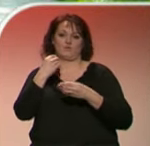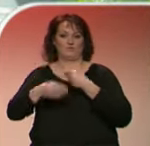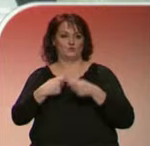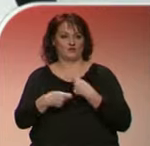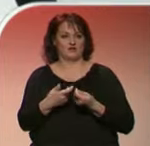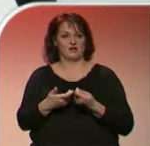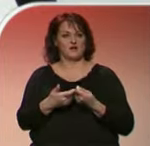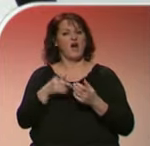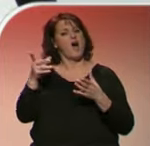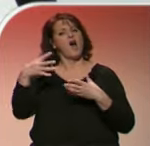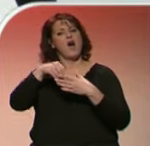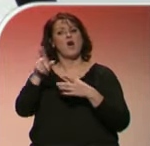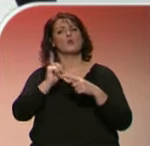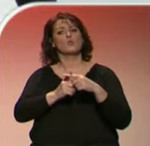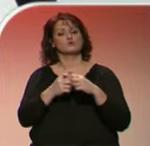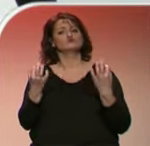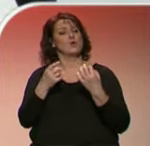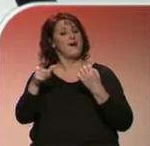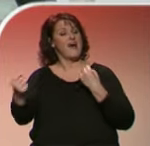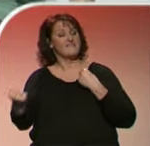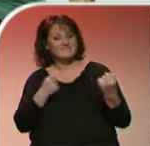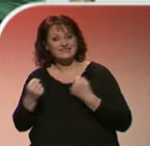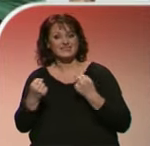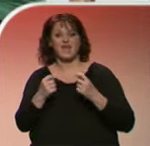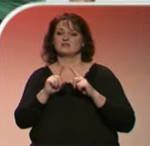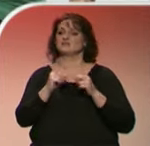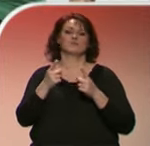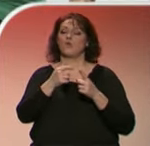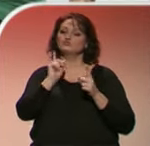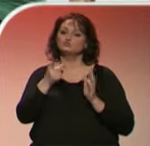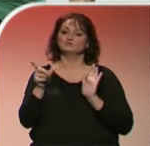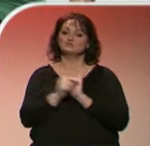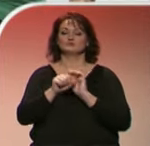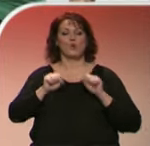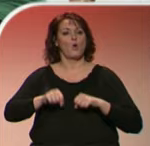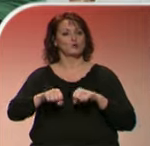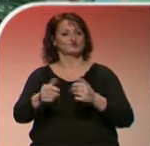základy fitness nebo skutečně je to úplně něco jiného s tím kočárkem a je potřeba s tím počítat při tom víc?